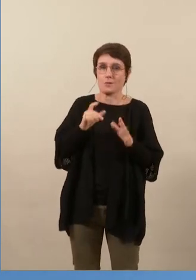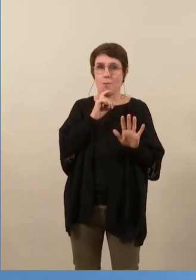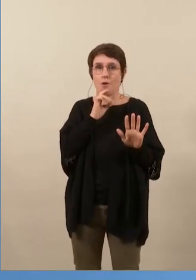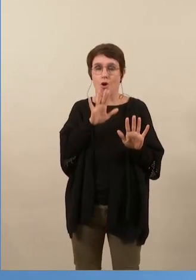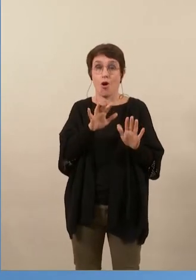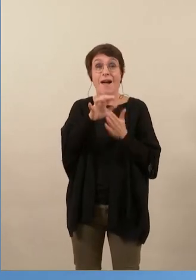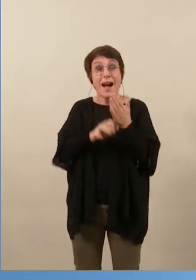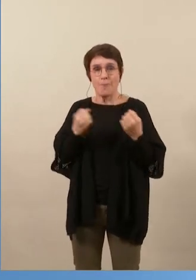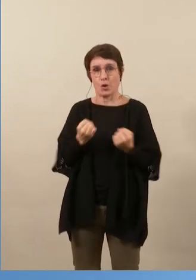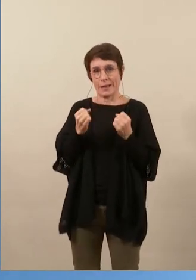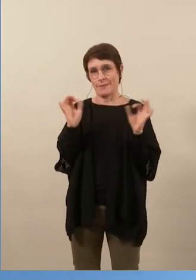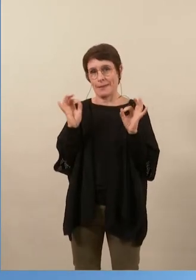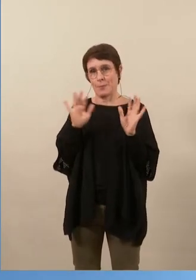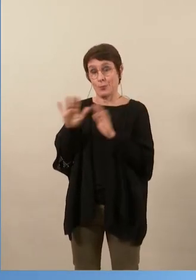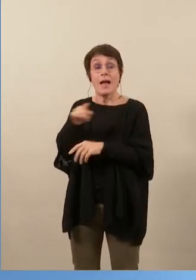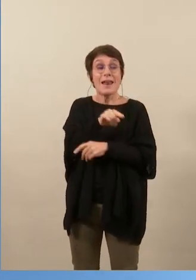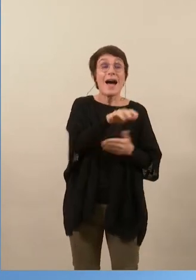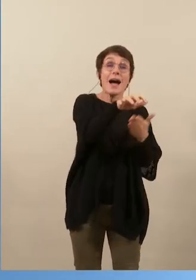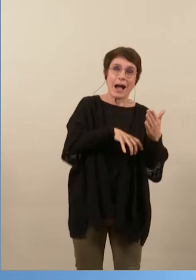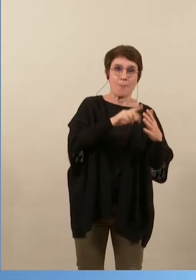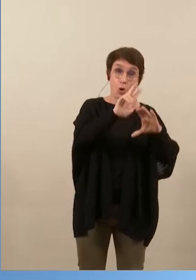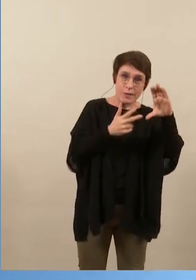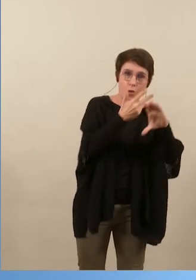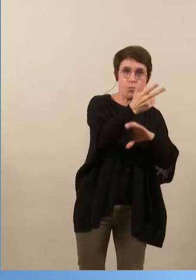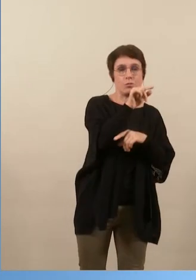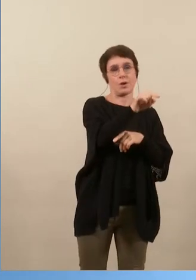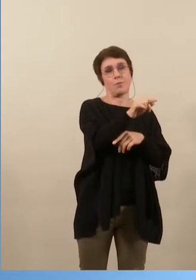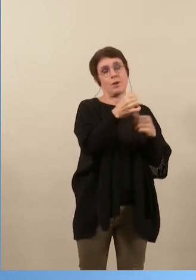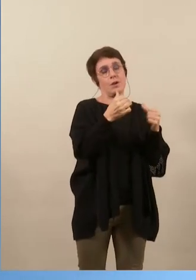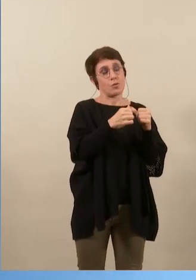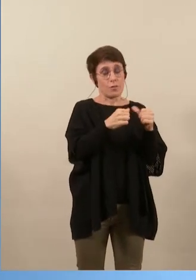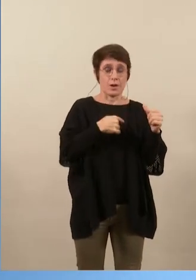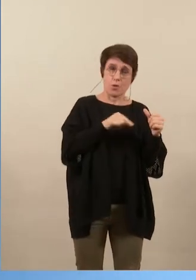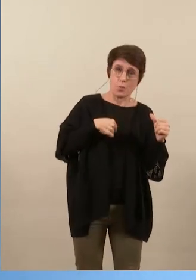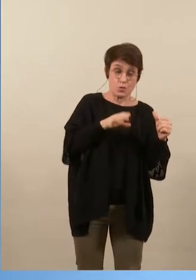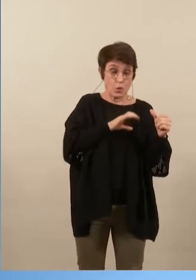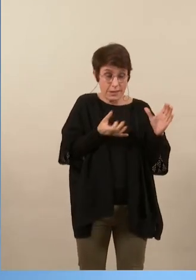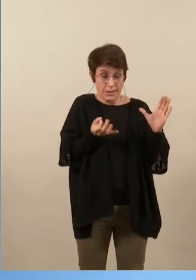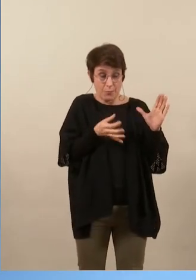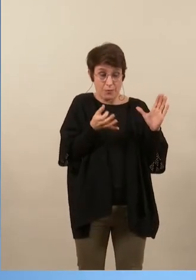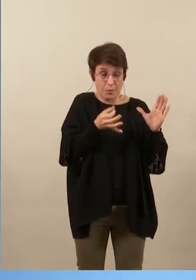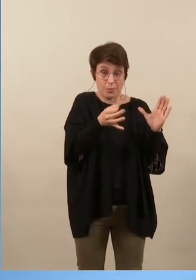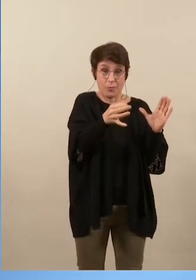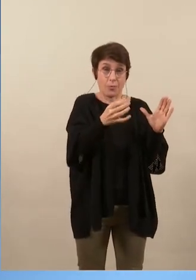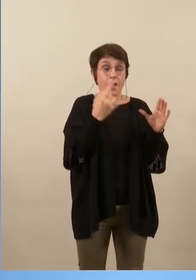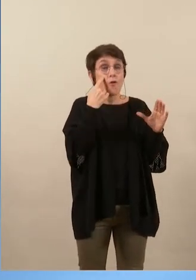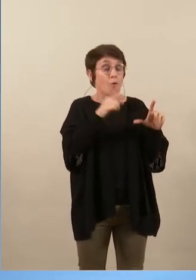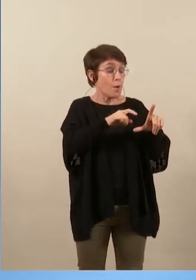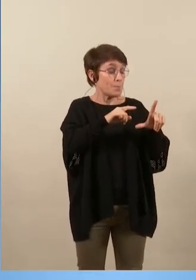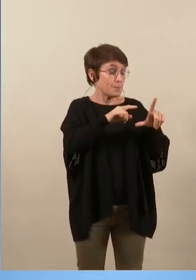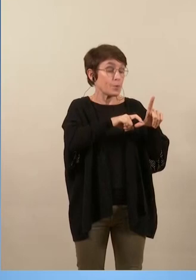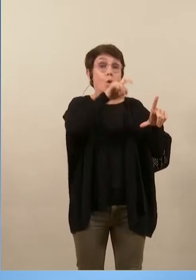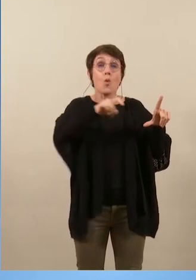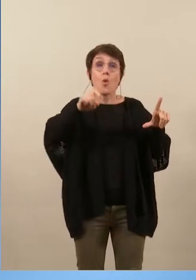d'activité en soi dans ce rapport développement durable on essaie d' d'introduire des éléments qui permettent de suivre il y a vous trouverez des courbes temporelles pour voir